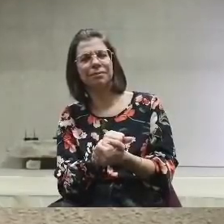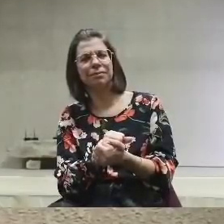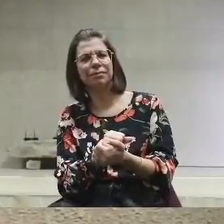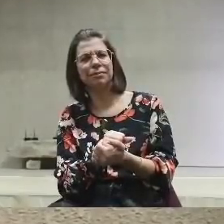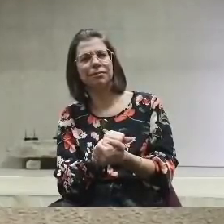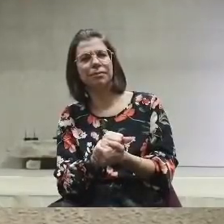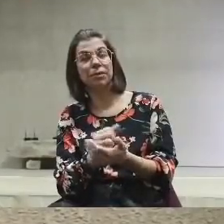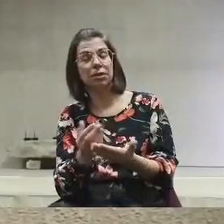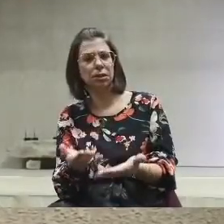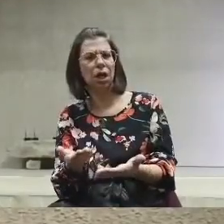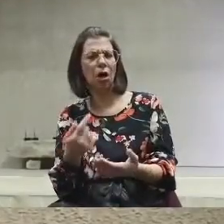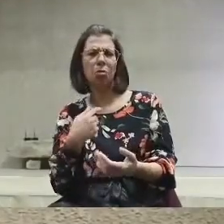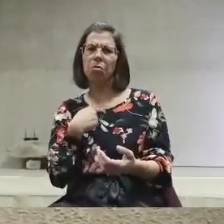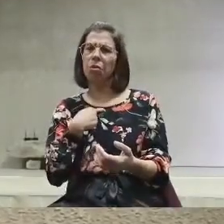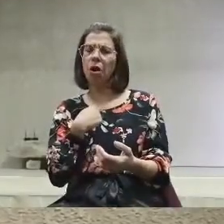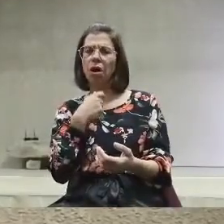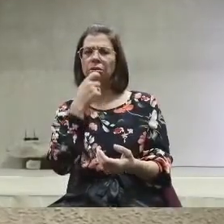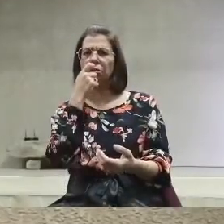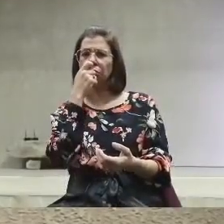pas.